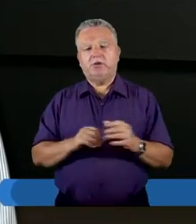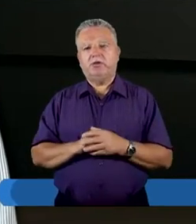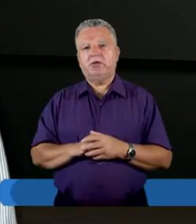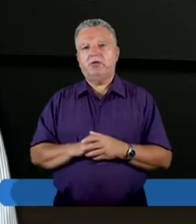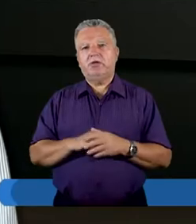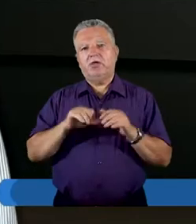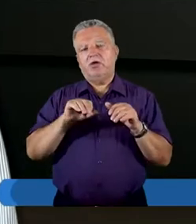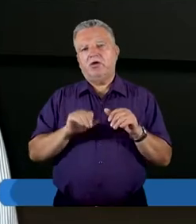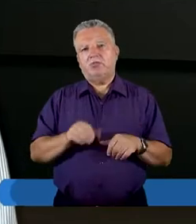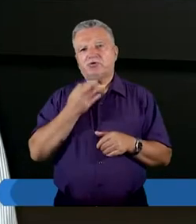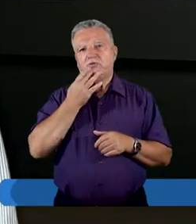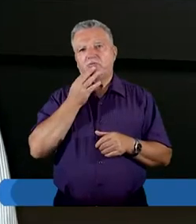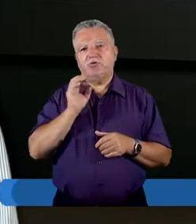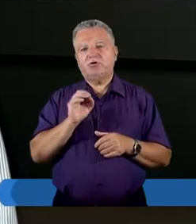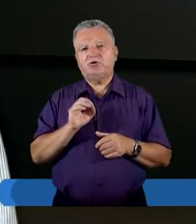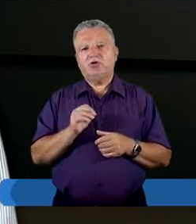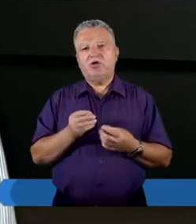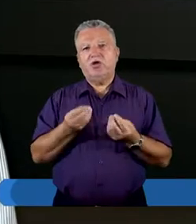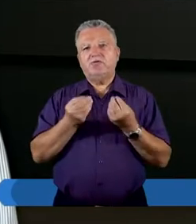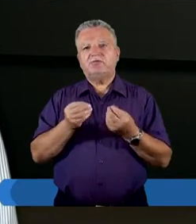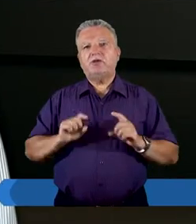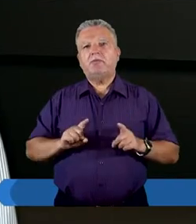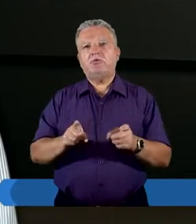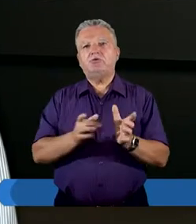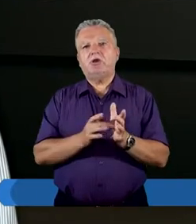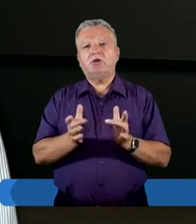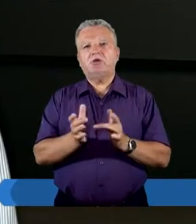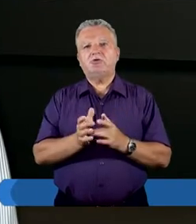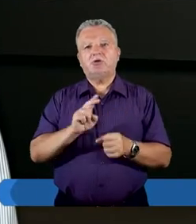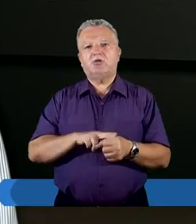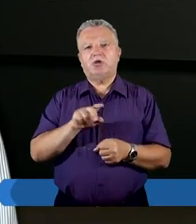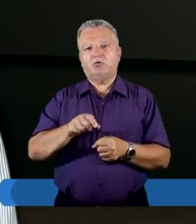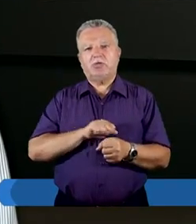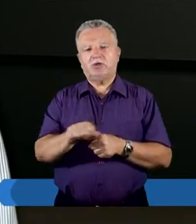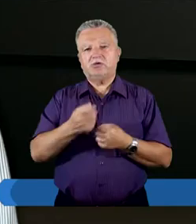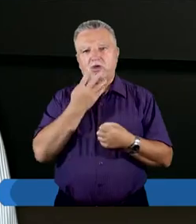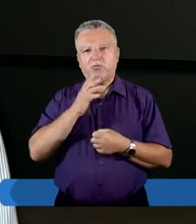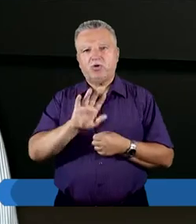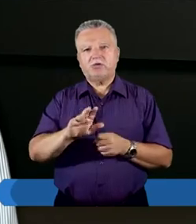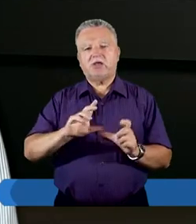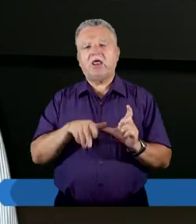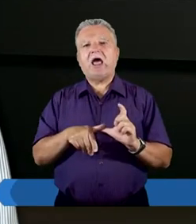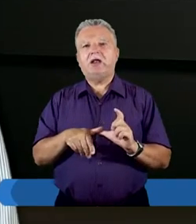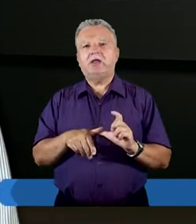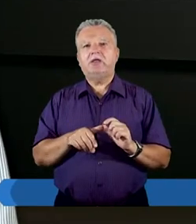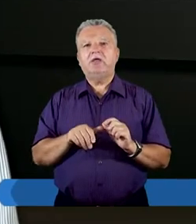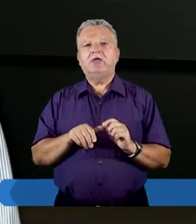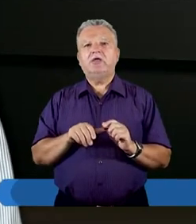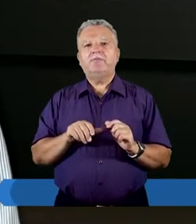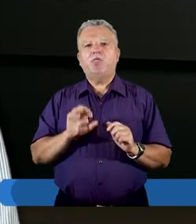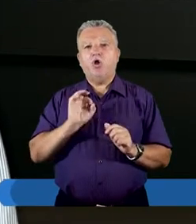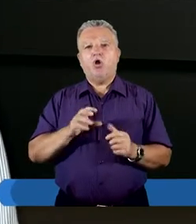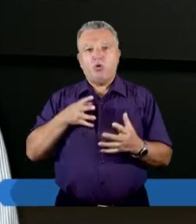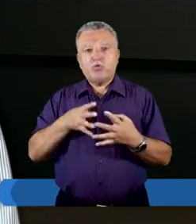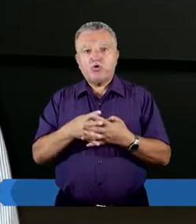Oczywiście moglibyśmy teraz mówić o niezwykłym dziele Pana Jezusa, które tutaj jest pokazane, ale nawet o prorokach